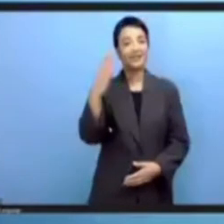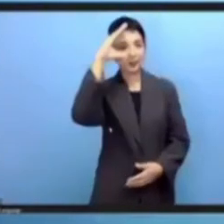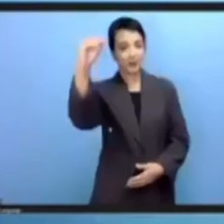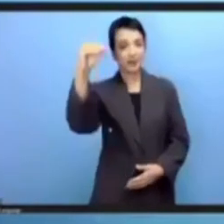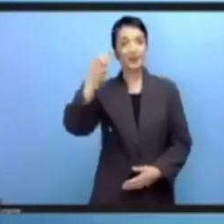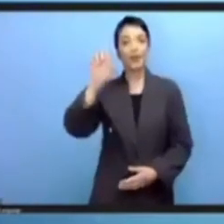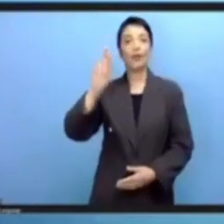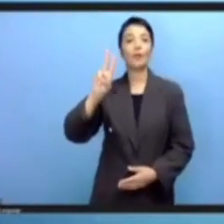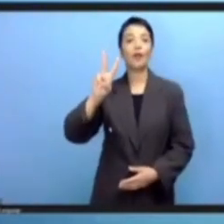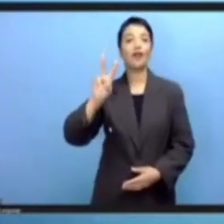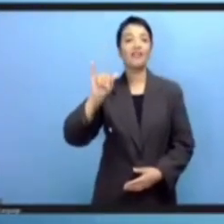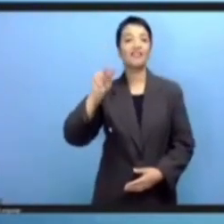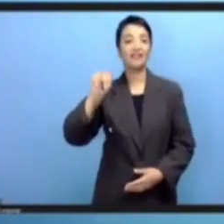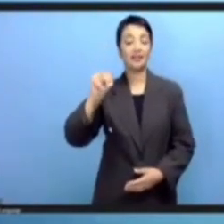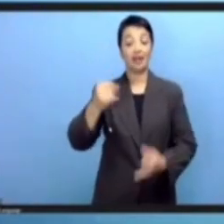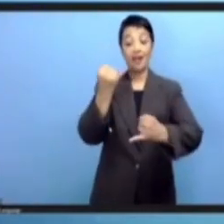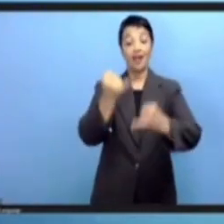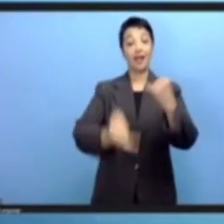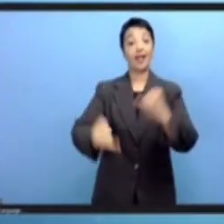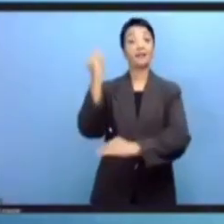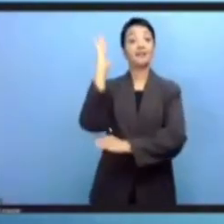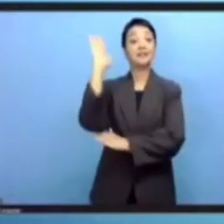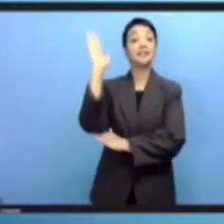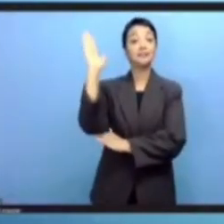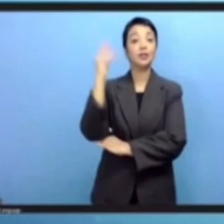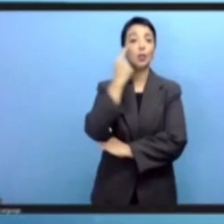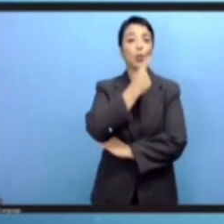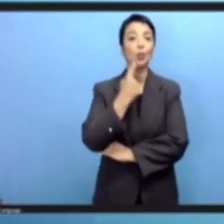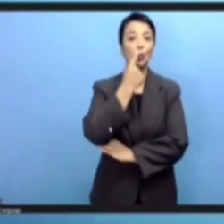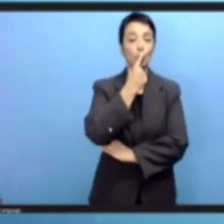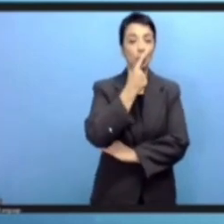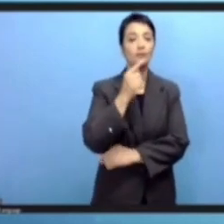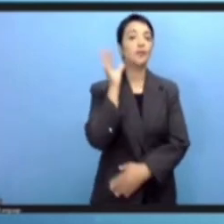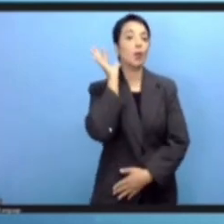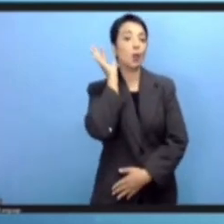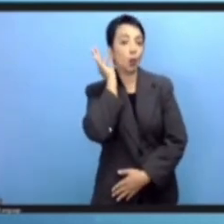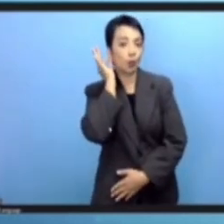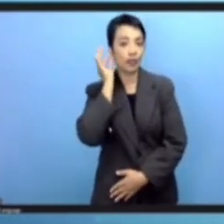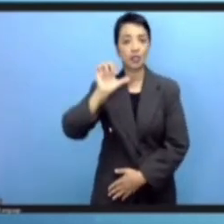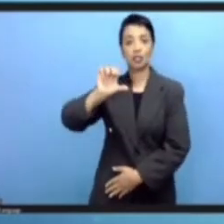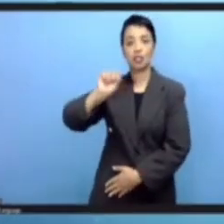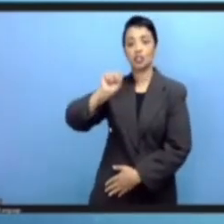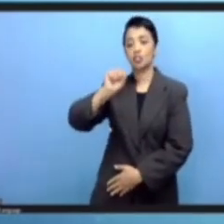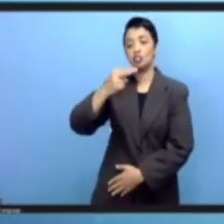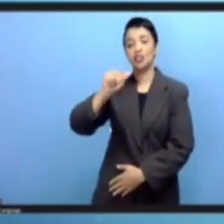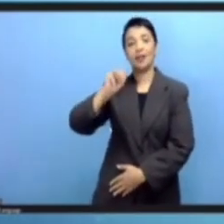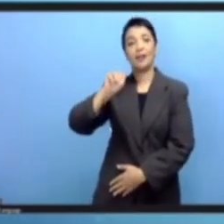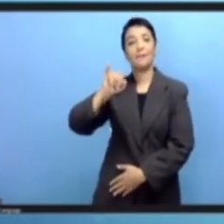Merci infiniment à vous. Dernier intervenant, et pas des moindres,